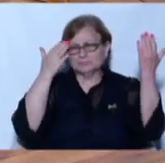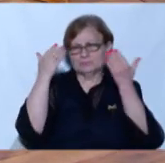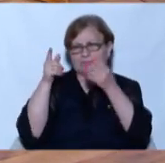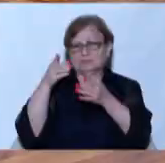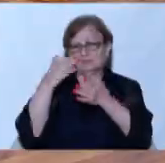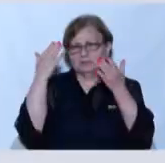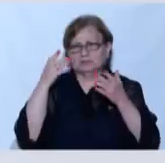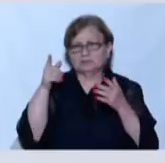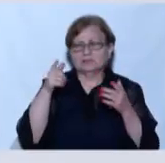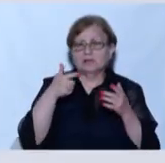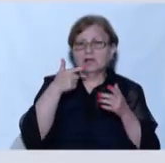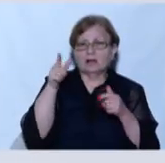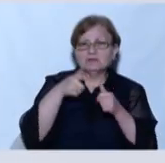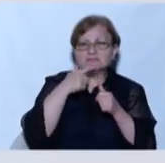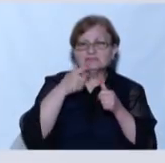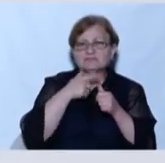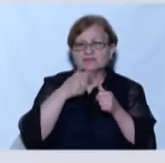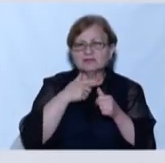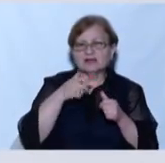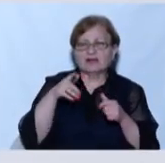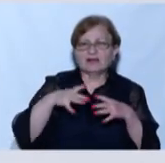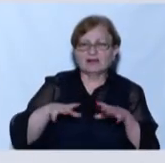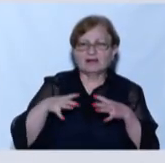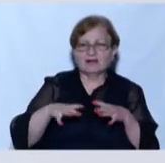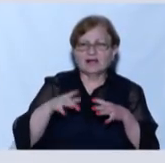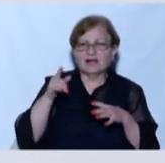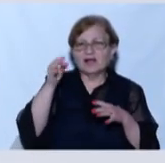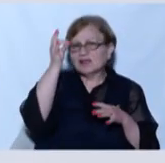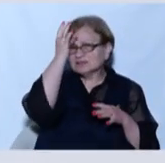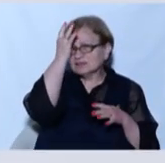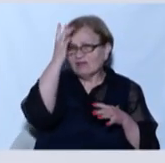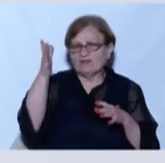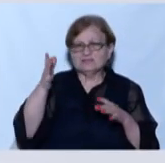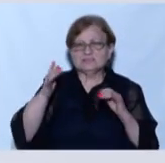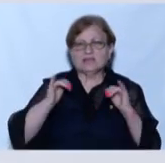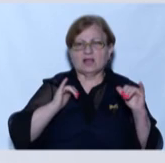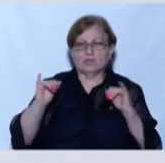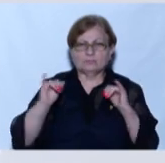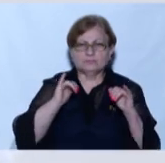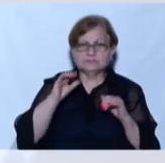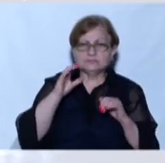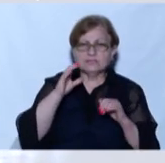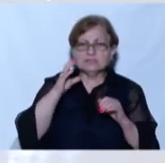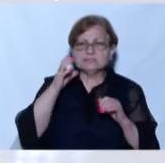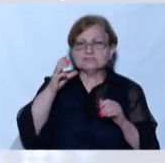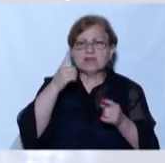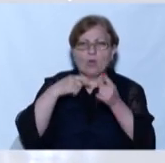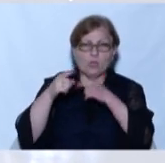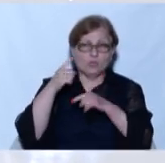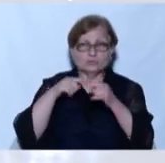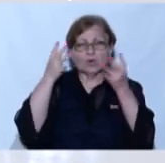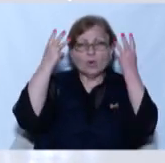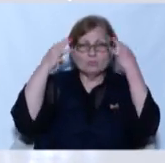უწოდებენ გალანტურ საუკუნეს ან უფრო ქართულად რო ვთქვათ თავაზიანობისა და დახვეწილობის საუკუნეს აი ესეთი რამ შემოვიდა